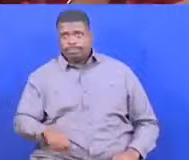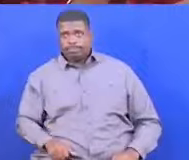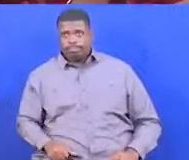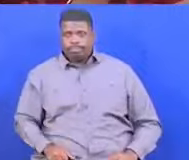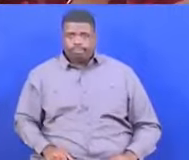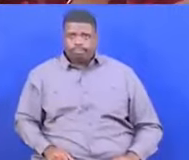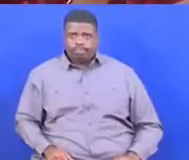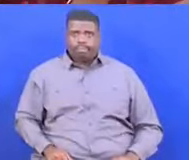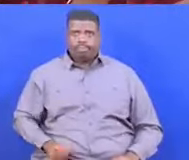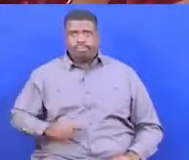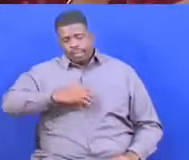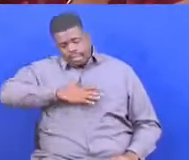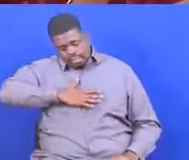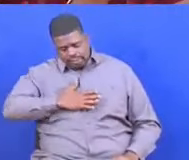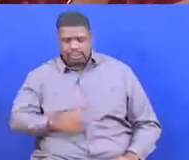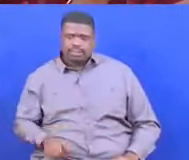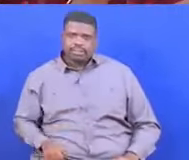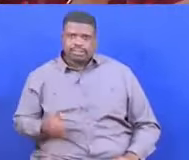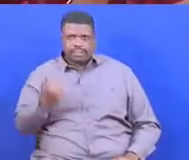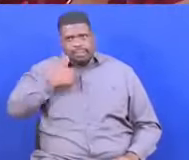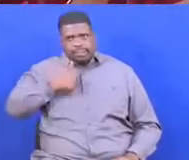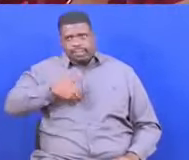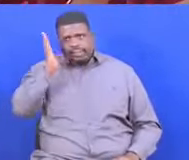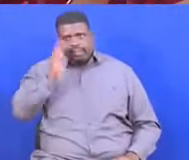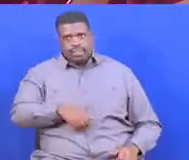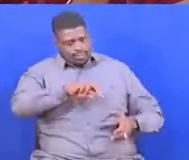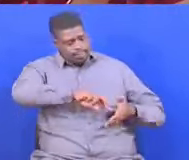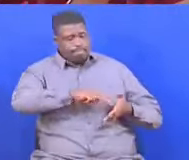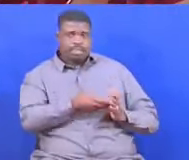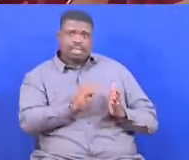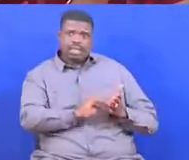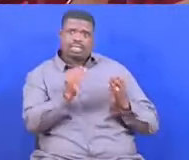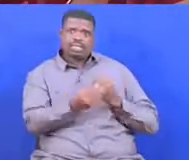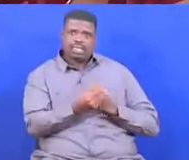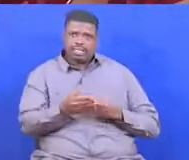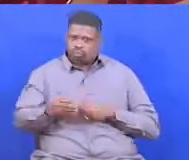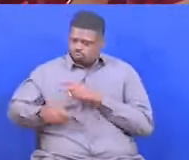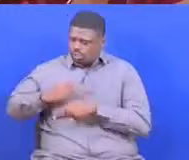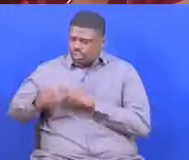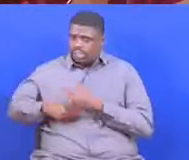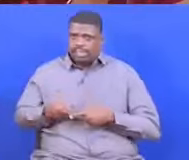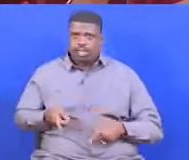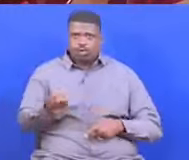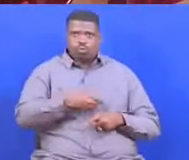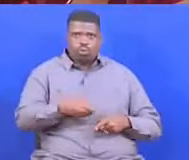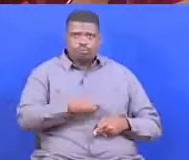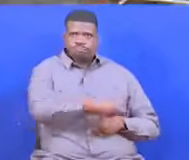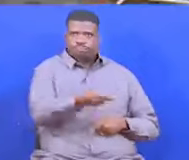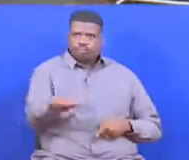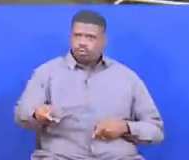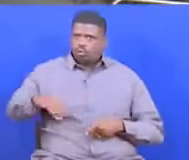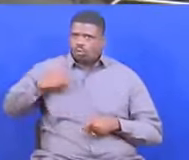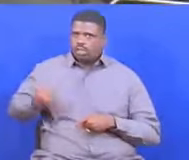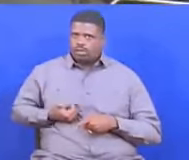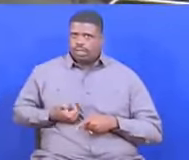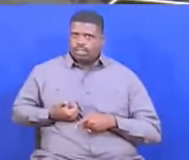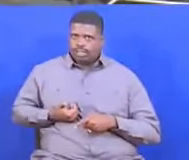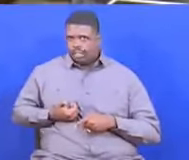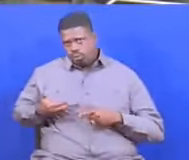Asante sana mheshimiwa spika. Je, serikali ina mkakati gani wa kuendelea kuwakopesha wanawake ambao hawajanufaika na mkopo